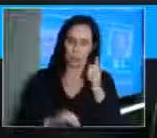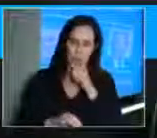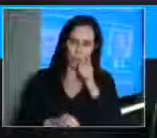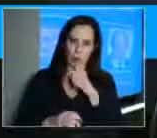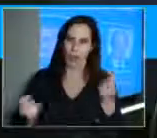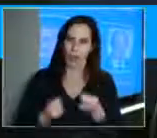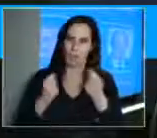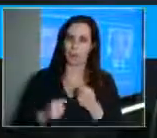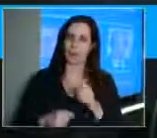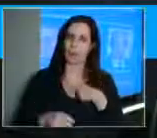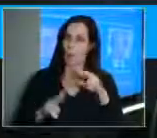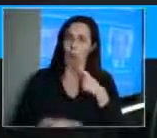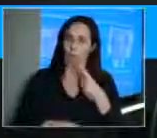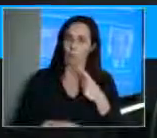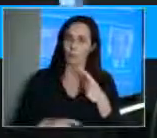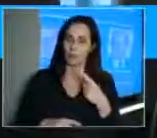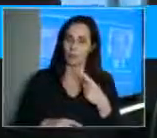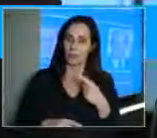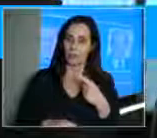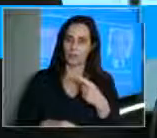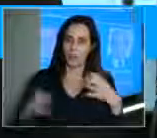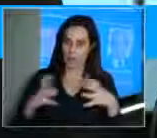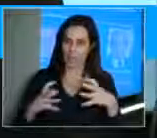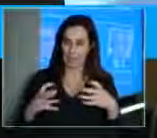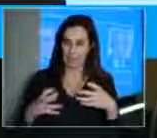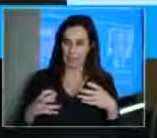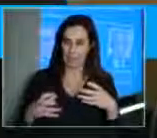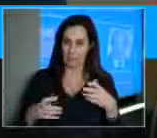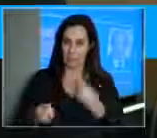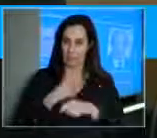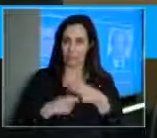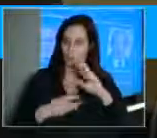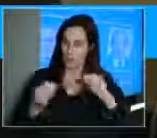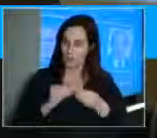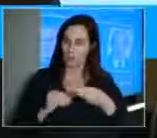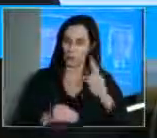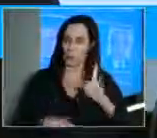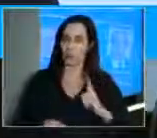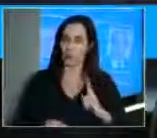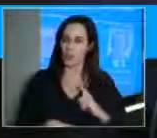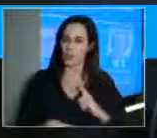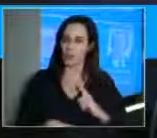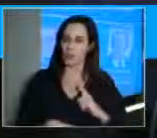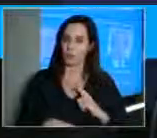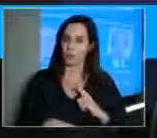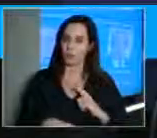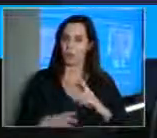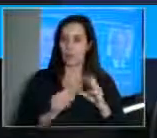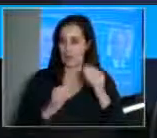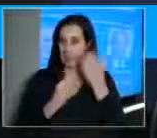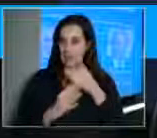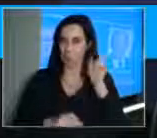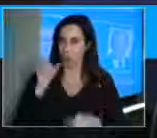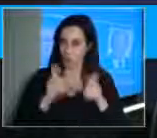ביום-יום בקמפיין. אני יכולה לומר לך שאירוע כזה, אומנם יותר מצומצם ויותר אישי, עם מחצית